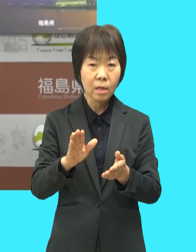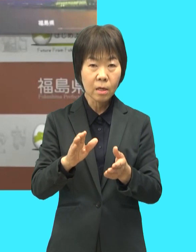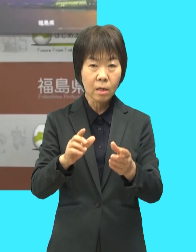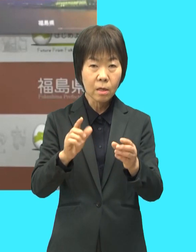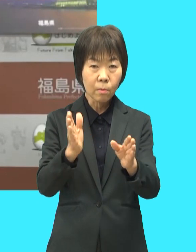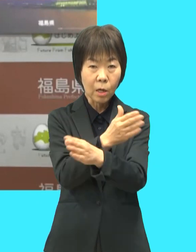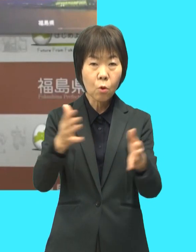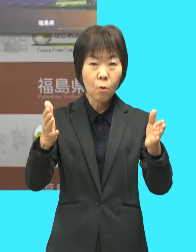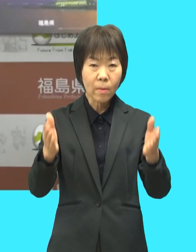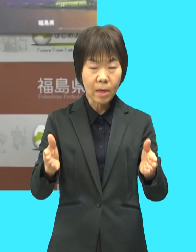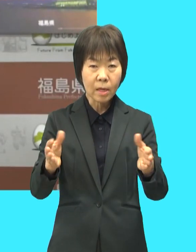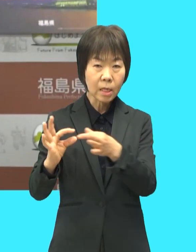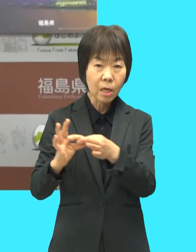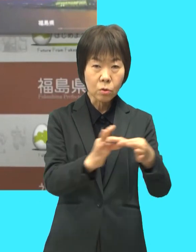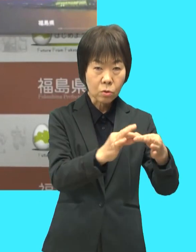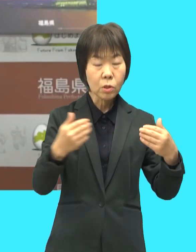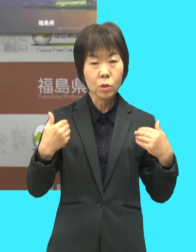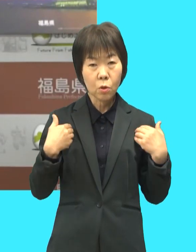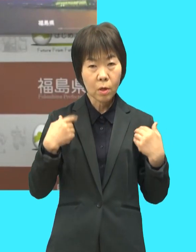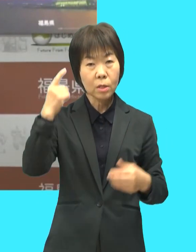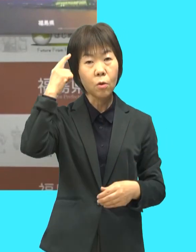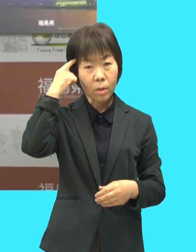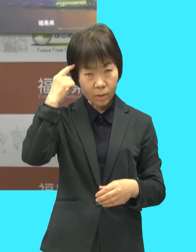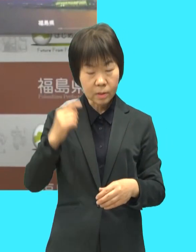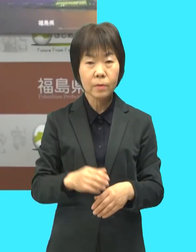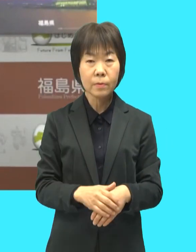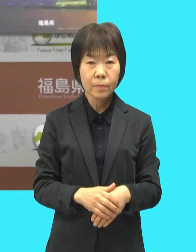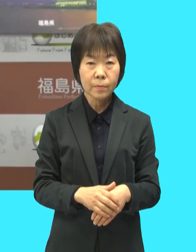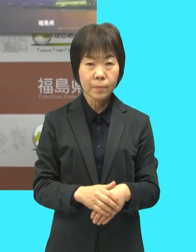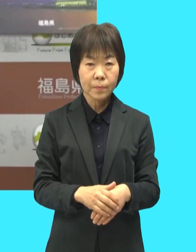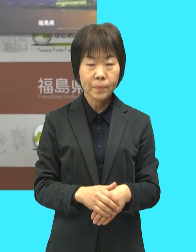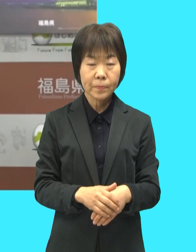面継続をすることが必要かと考えております。